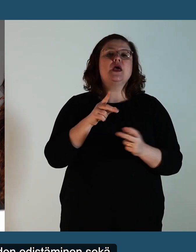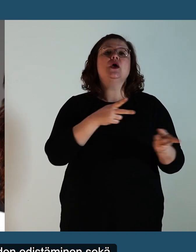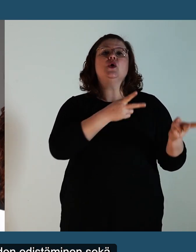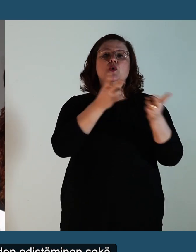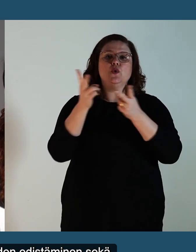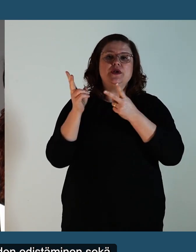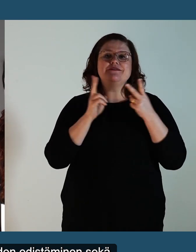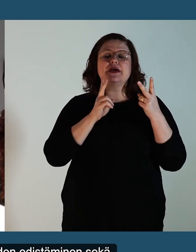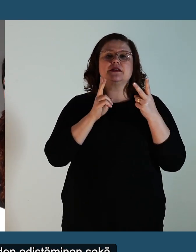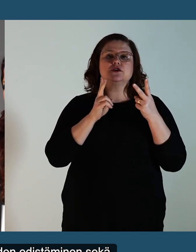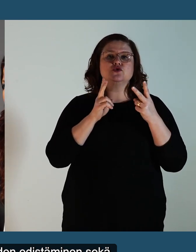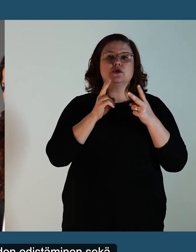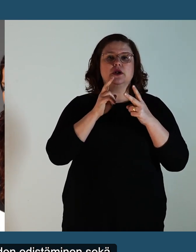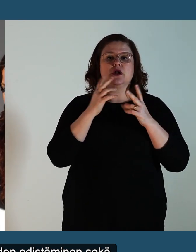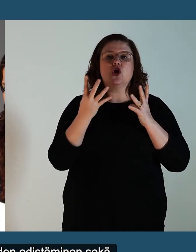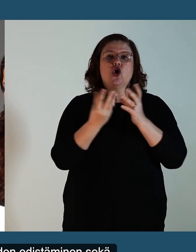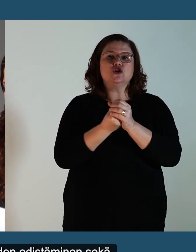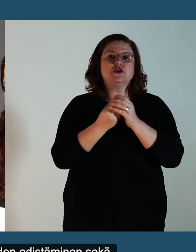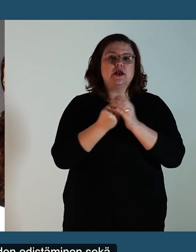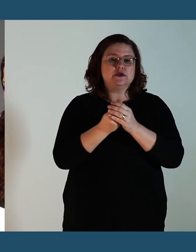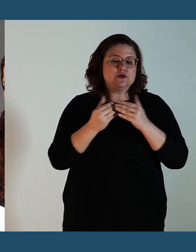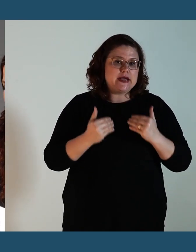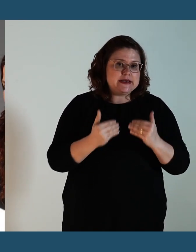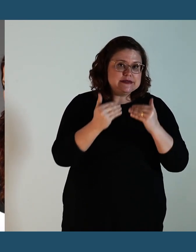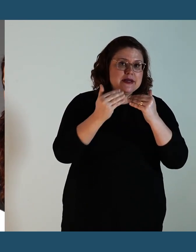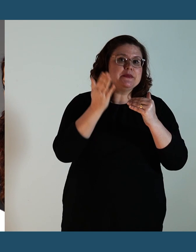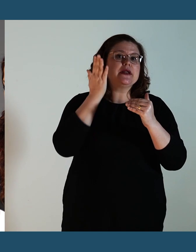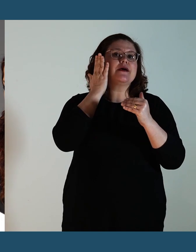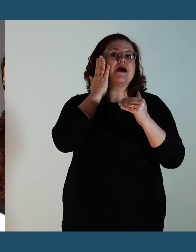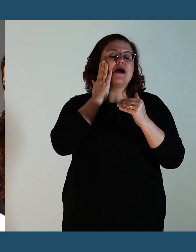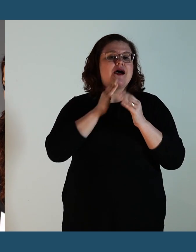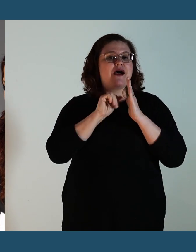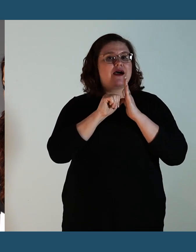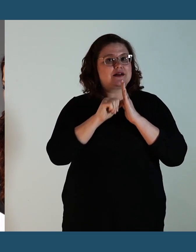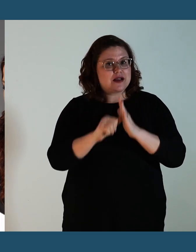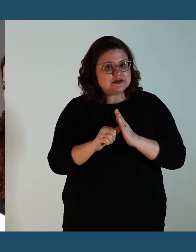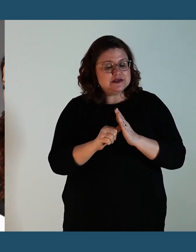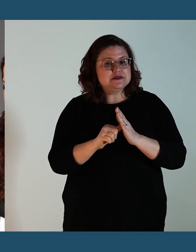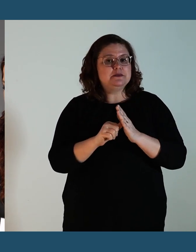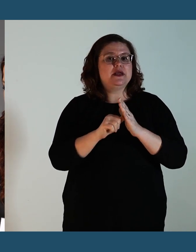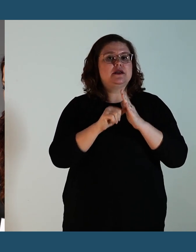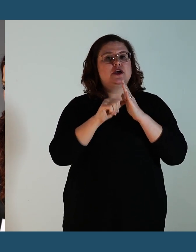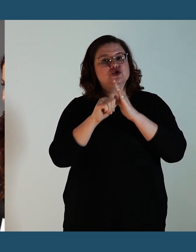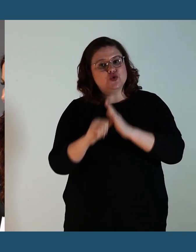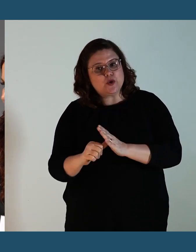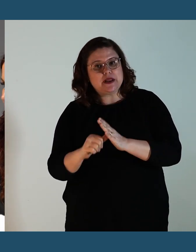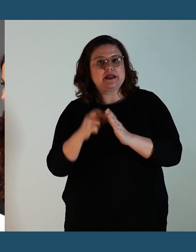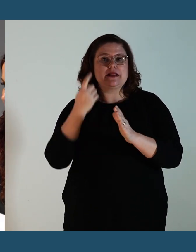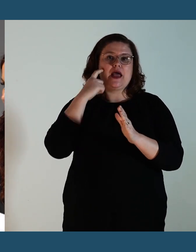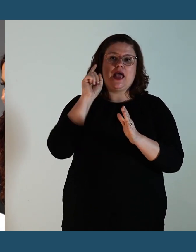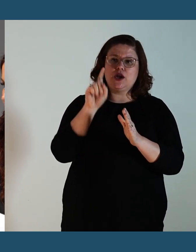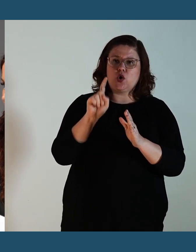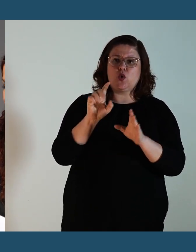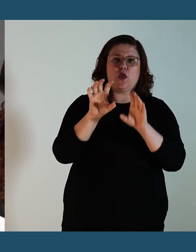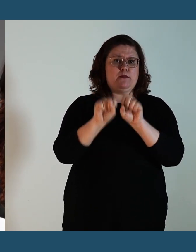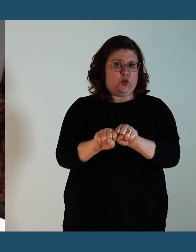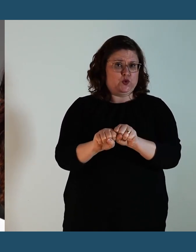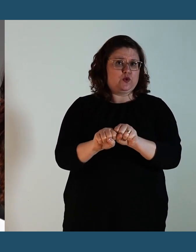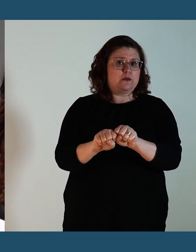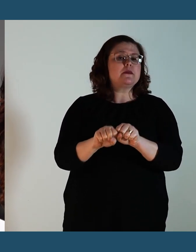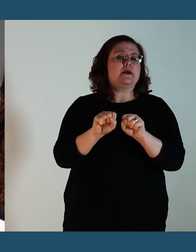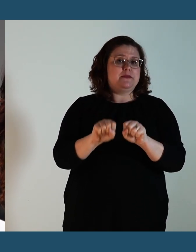yhdenvertaisuuden ja osallisuuden edistäminen sekä rasismiin, syrjintään ja ennakkoluuluihin puuttuminen on